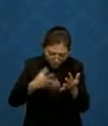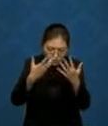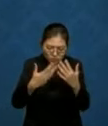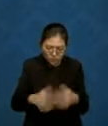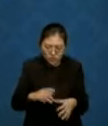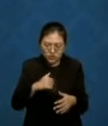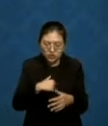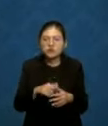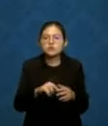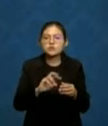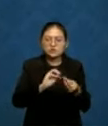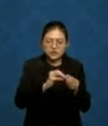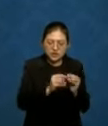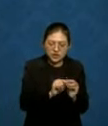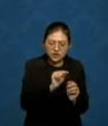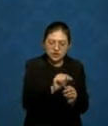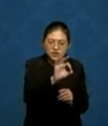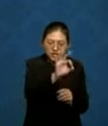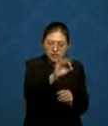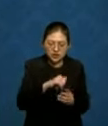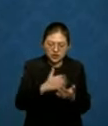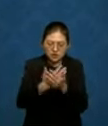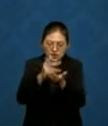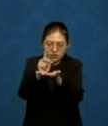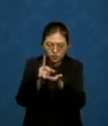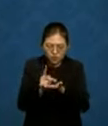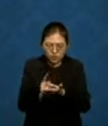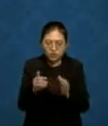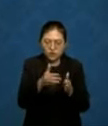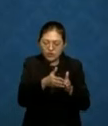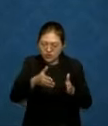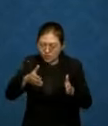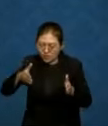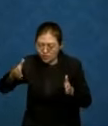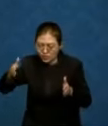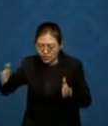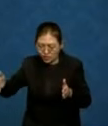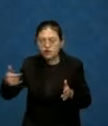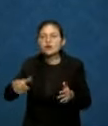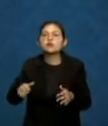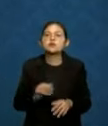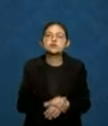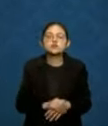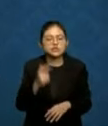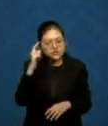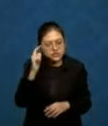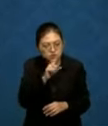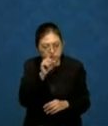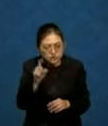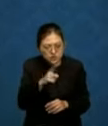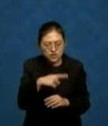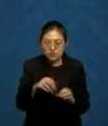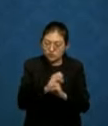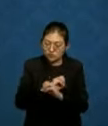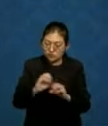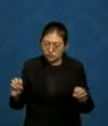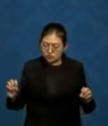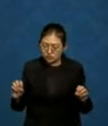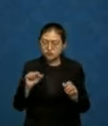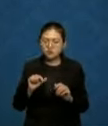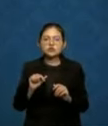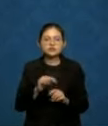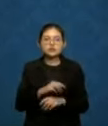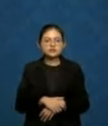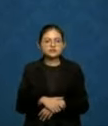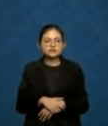ในหมายเหตุที่ 9เงินให้กู้ยืมมีระยะยาวมีการหาค่าเผื่อหนี้สงสัยจะสูญเป็นจำนวนเงินมากๆในหลาย